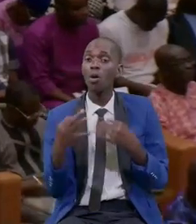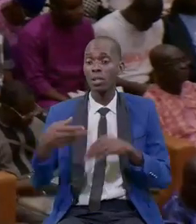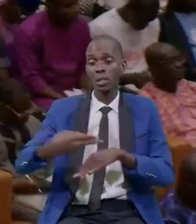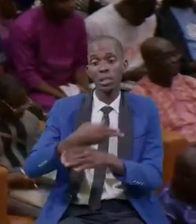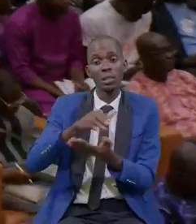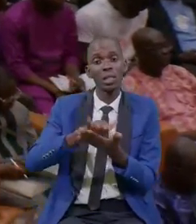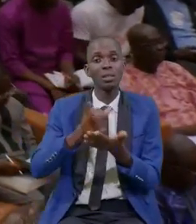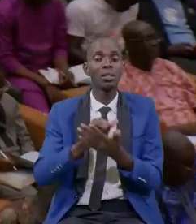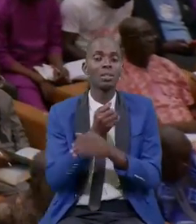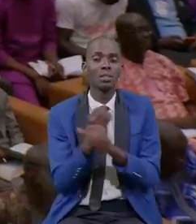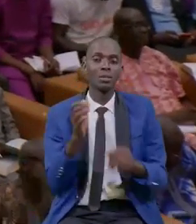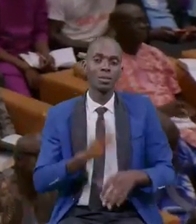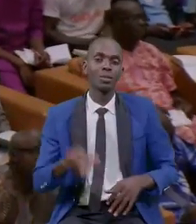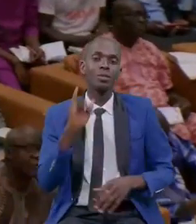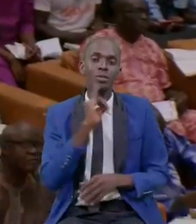les enfants d'Israël.